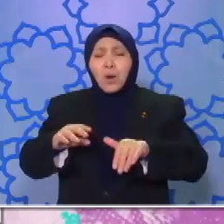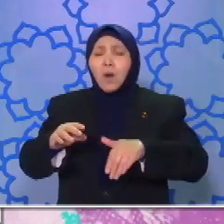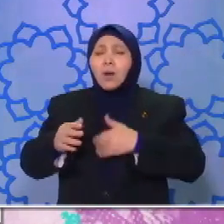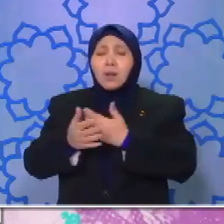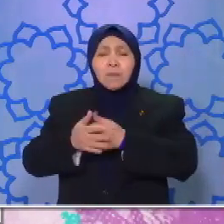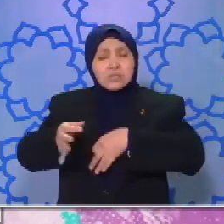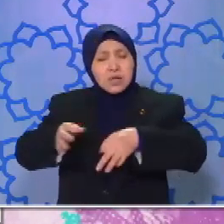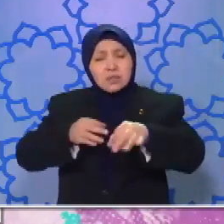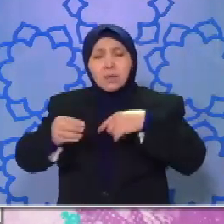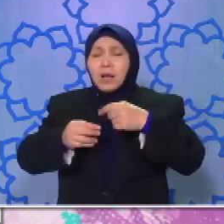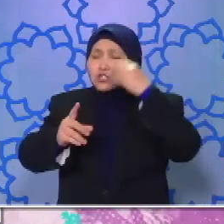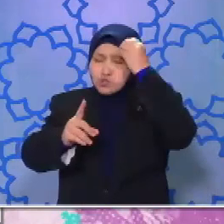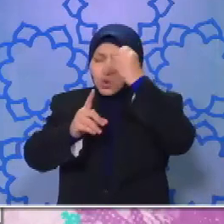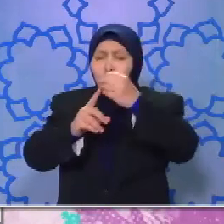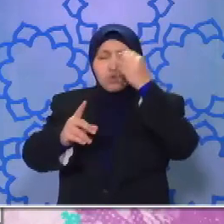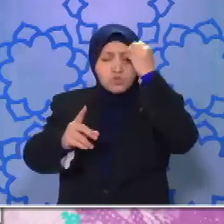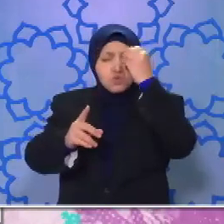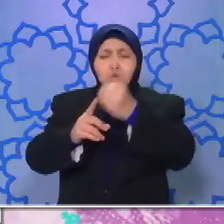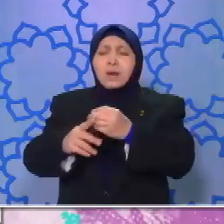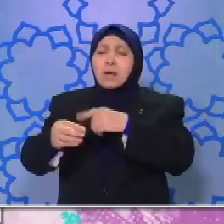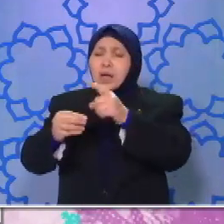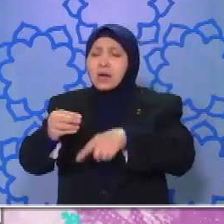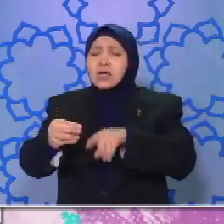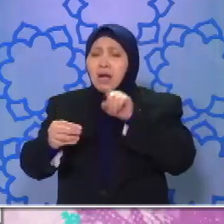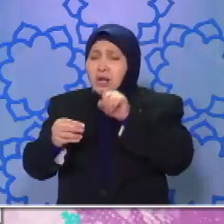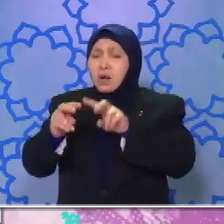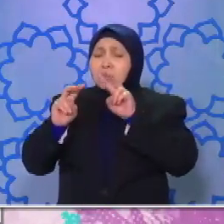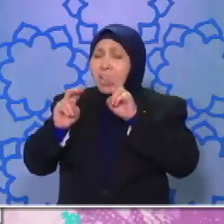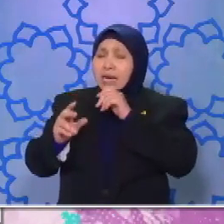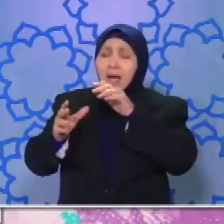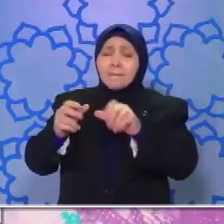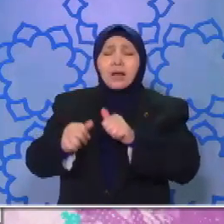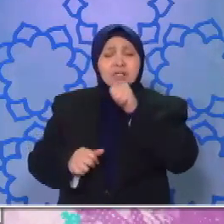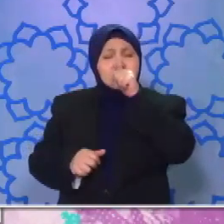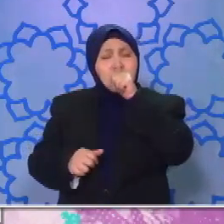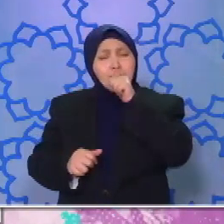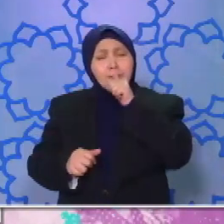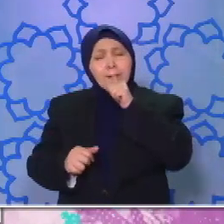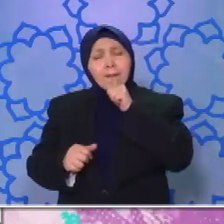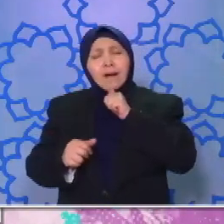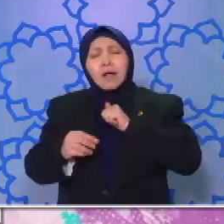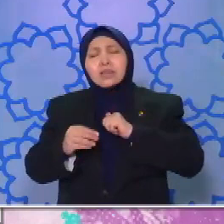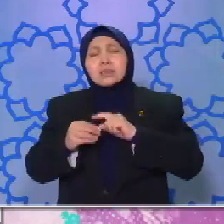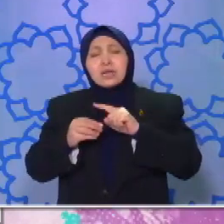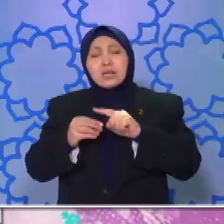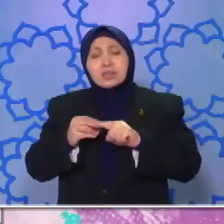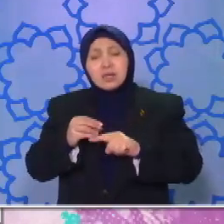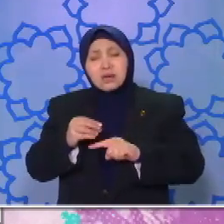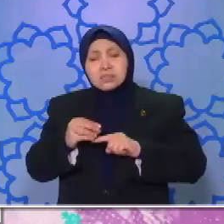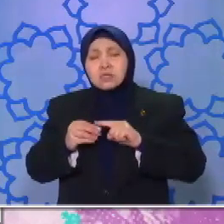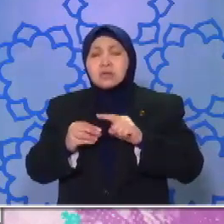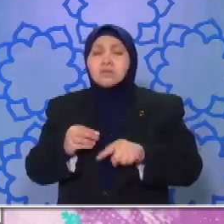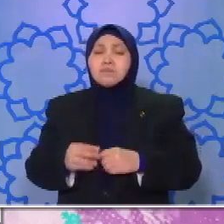ذلك تأويل ما لم تستطع عليه صبرا.